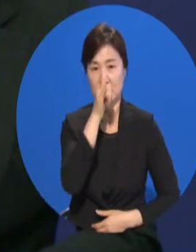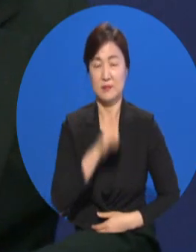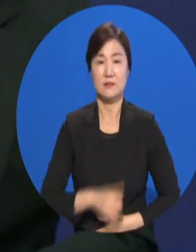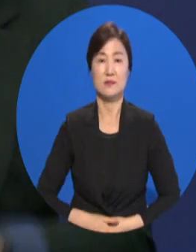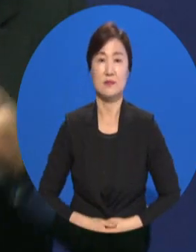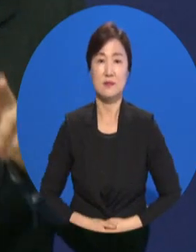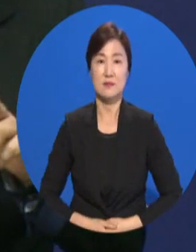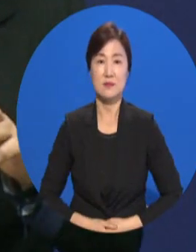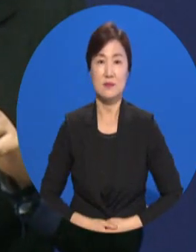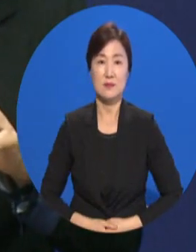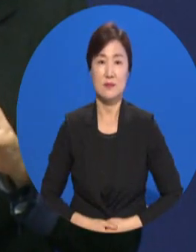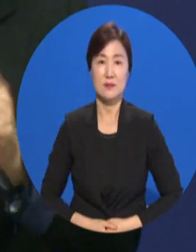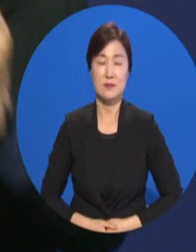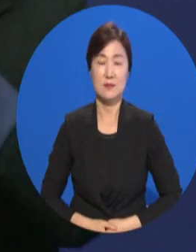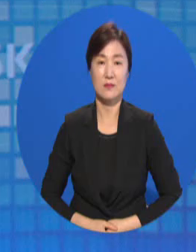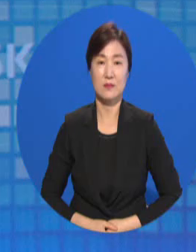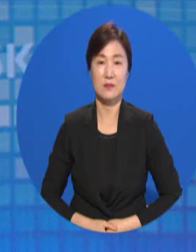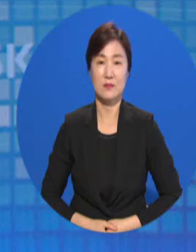뉴스 김양훈입니다.